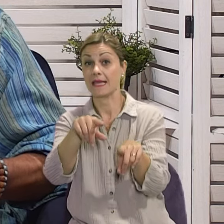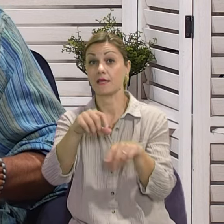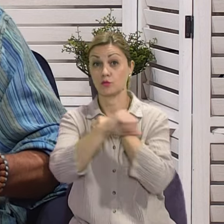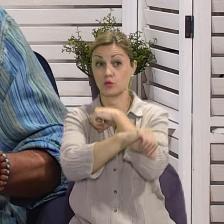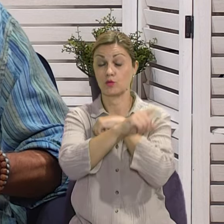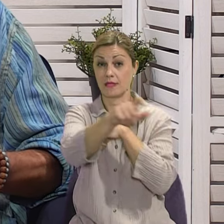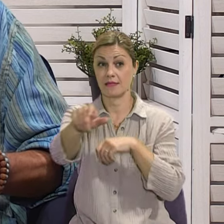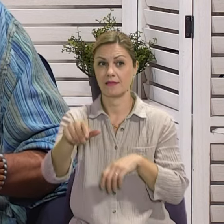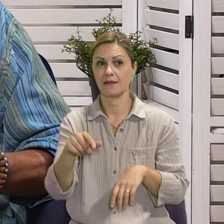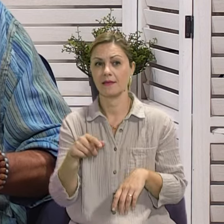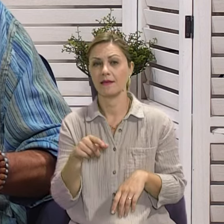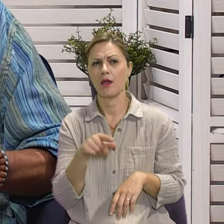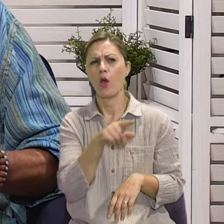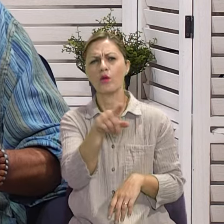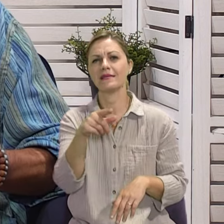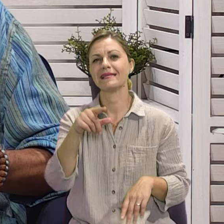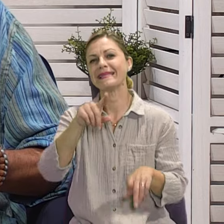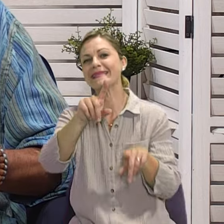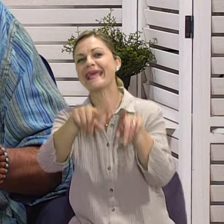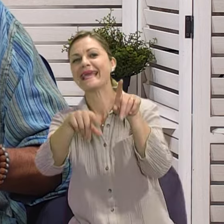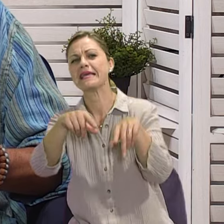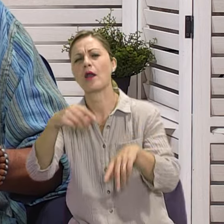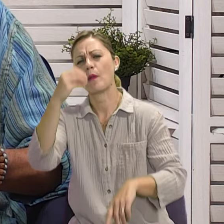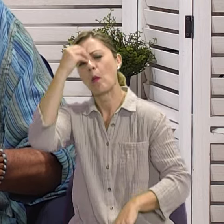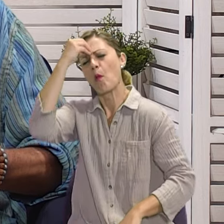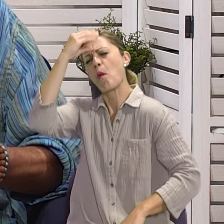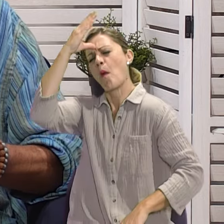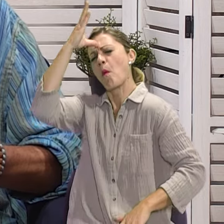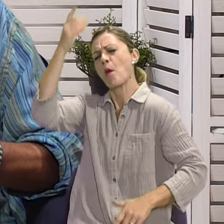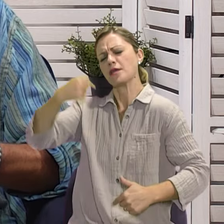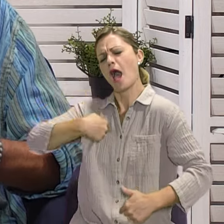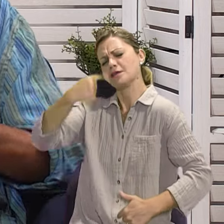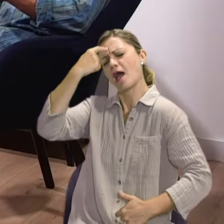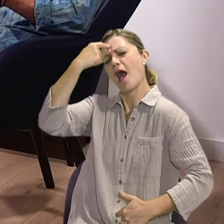znaju jedini oni gdje je pokopan Mozart, ali to niko ne zna.